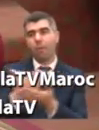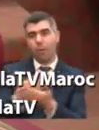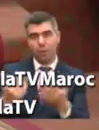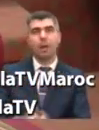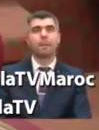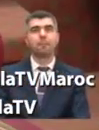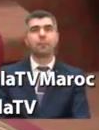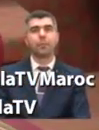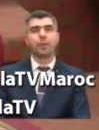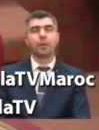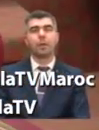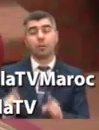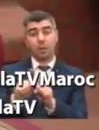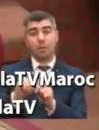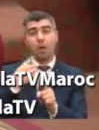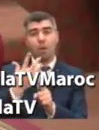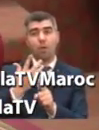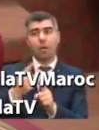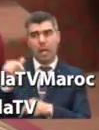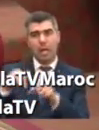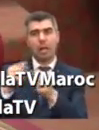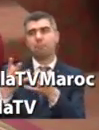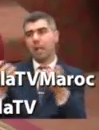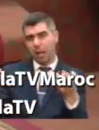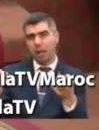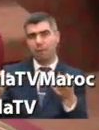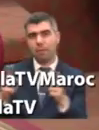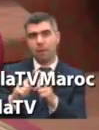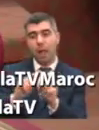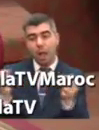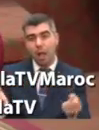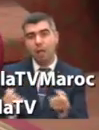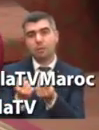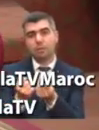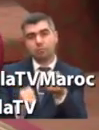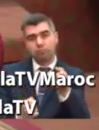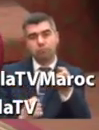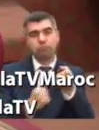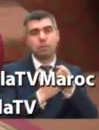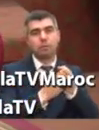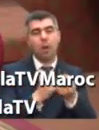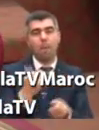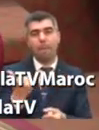وهي تأهيل التنظيمات البيمهنية والجمعيات وتشجيع وإنعاش استهلاك المنتوجات الفلاحية